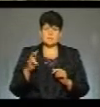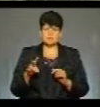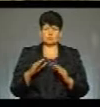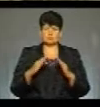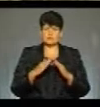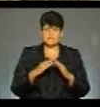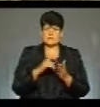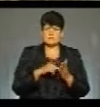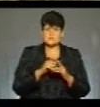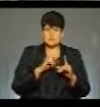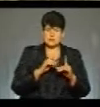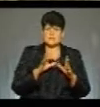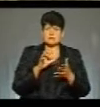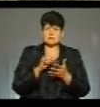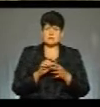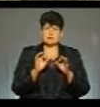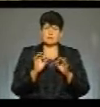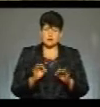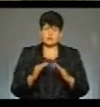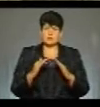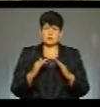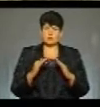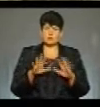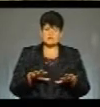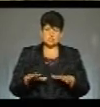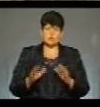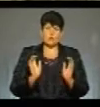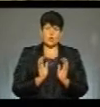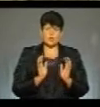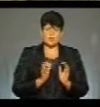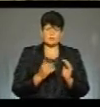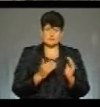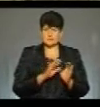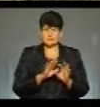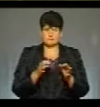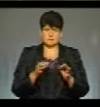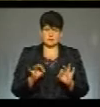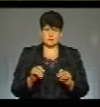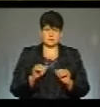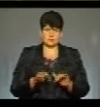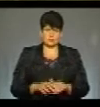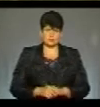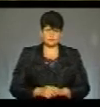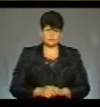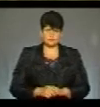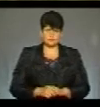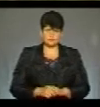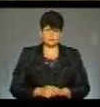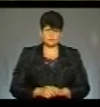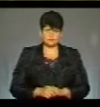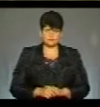ради. Навчилися, як займати правильні позиції, щоб охороняти їх і не допускати захвату.